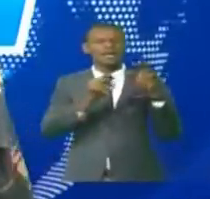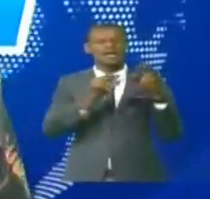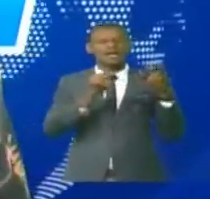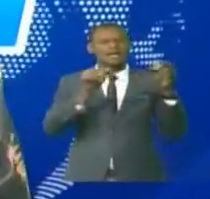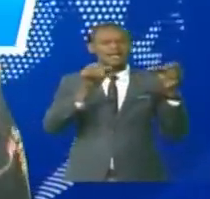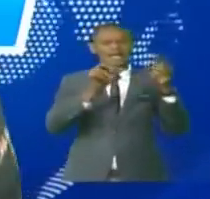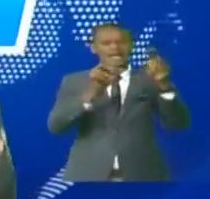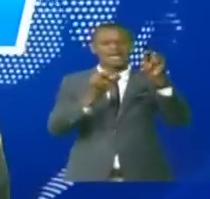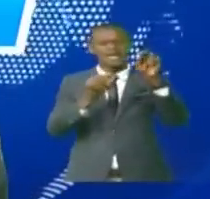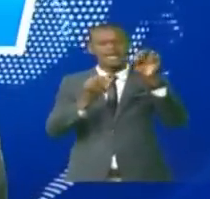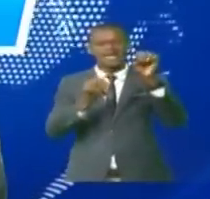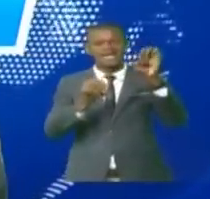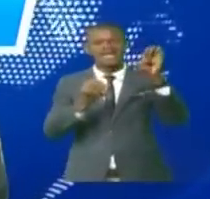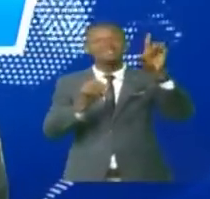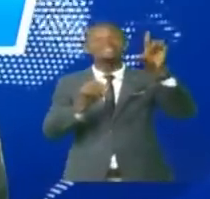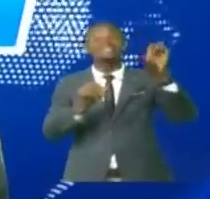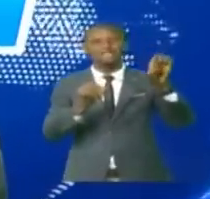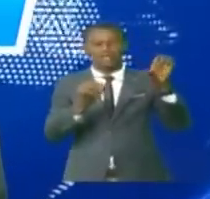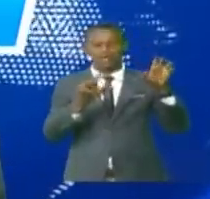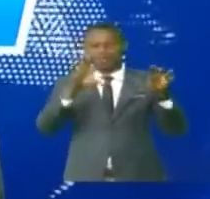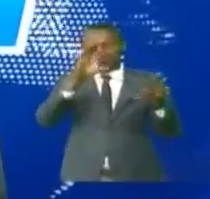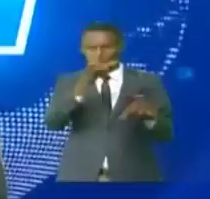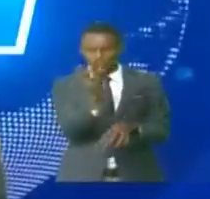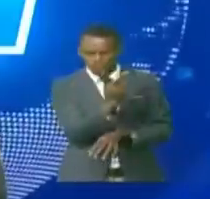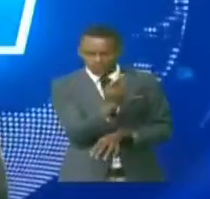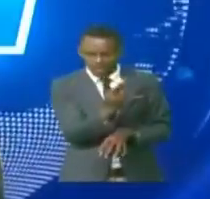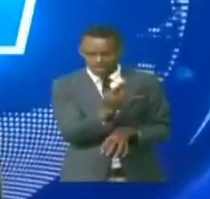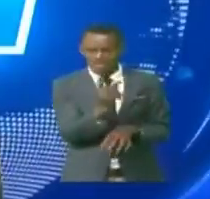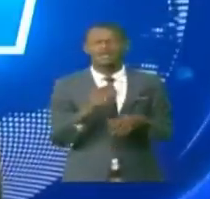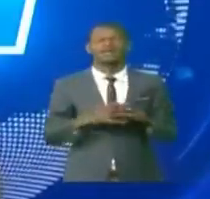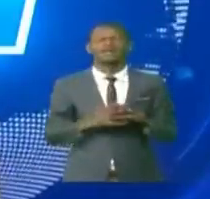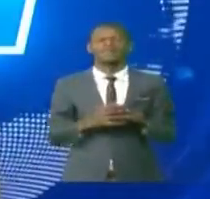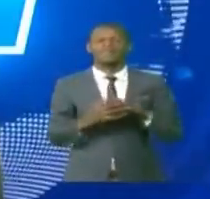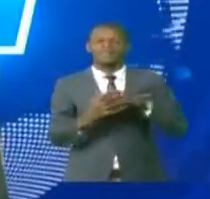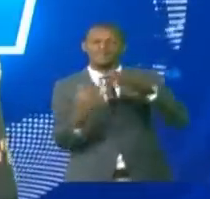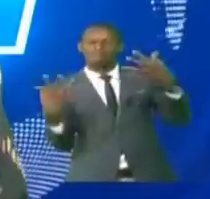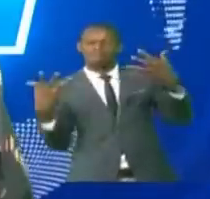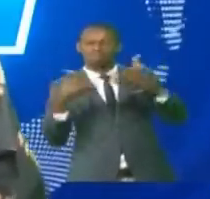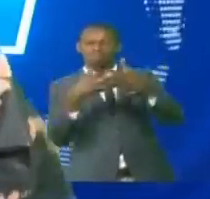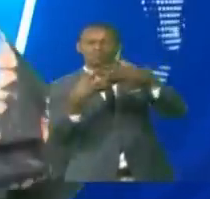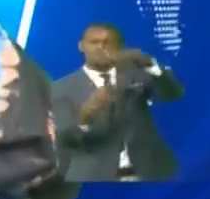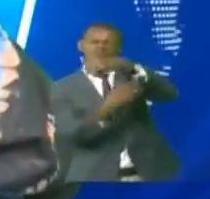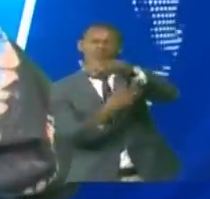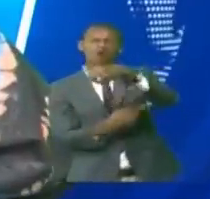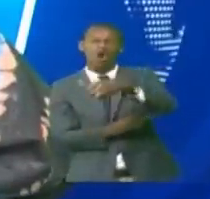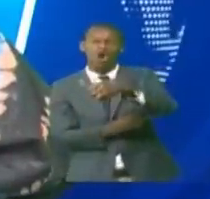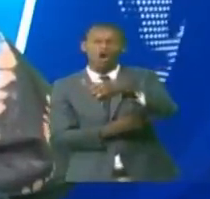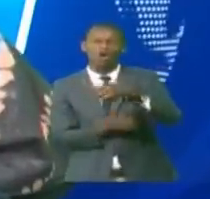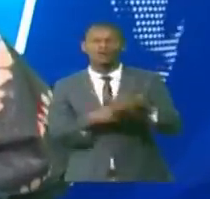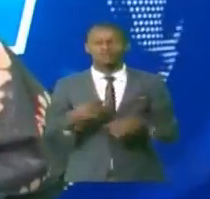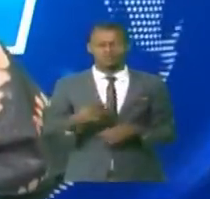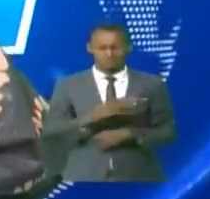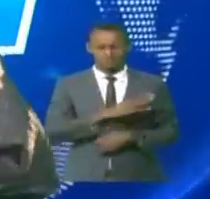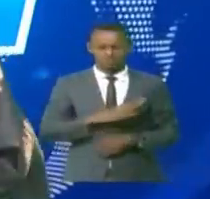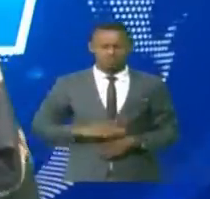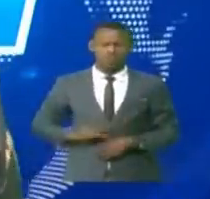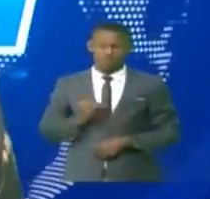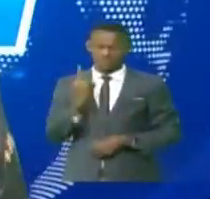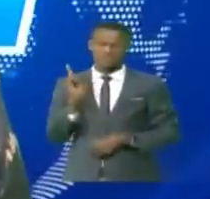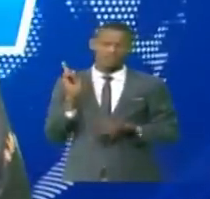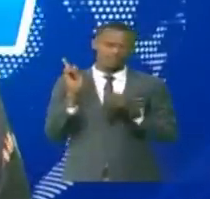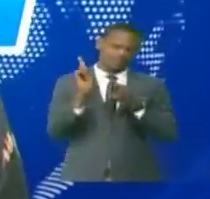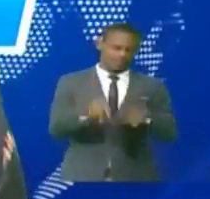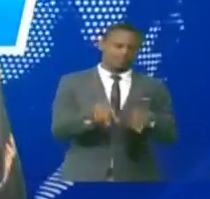de la descente du bourgmestre de Mongafula, Séverin Lumbu Malamba, sur le terrain afin de lancer officiellement le travaux